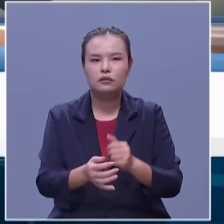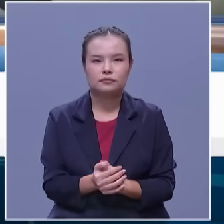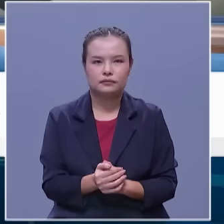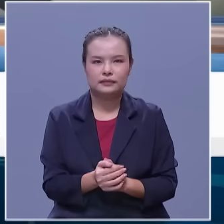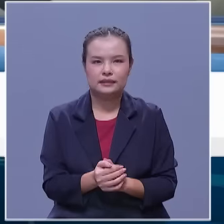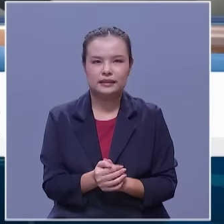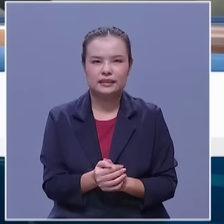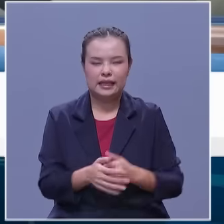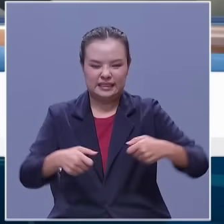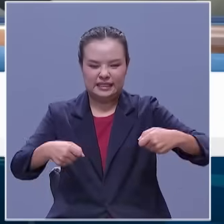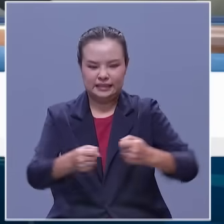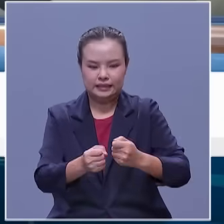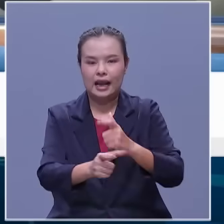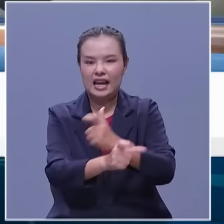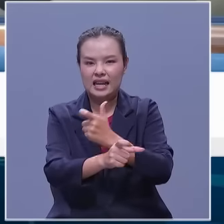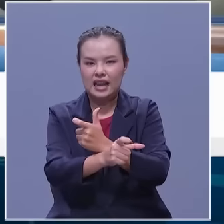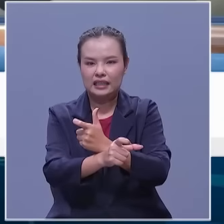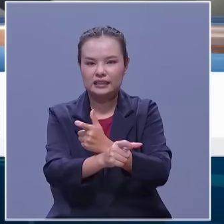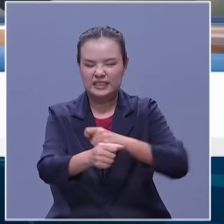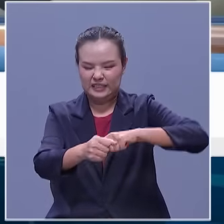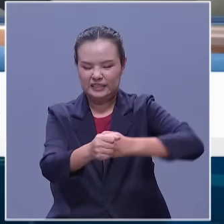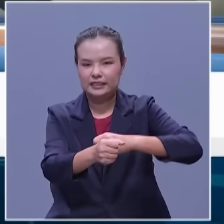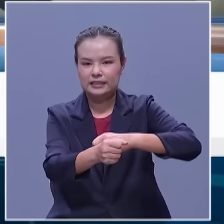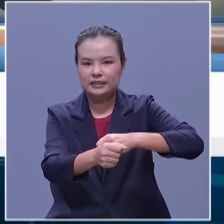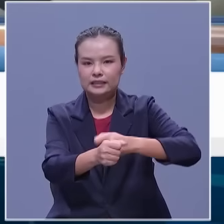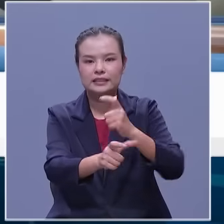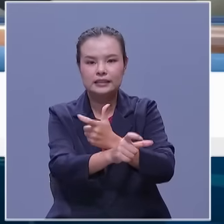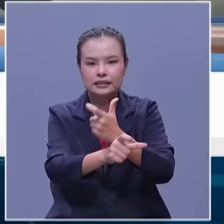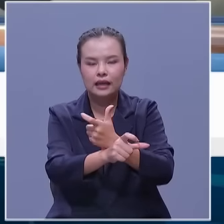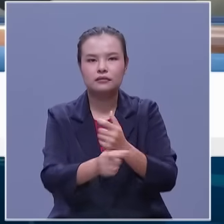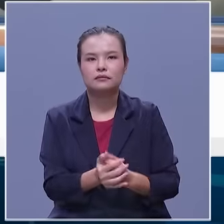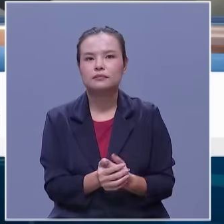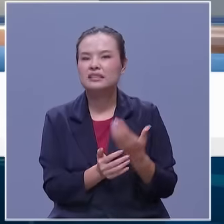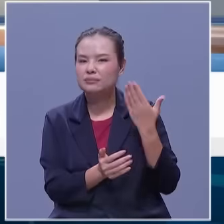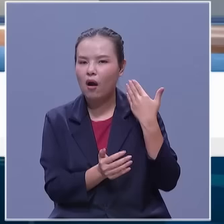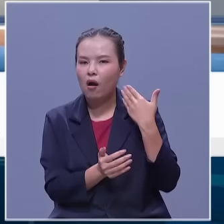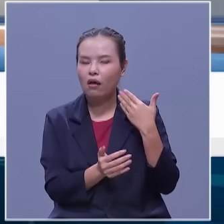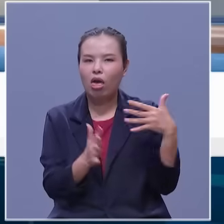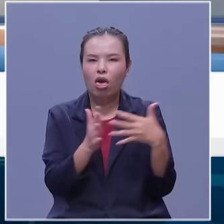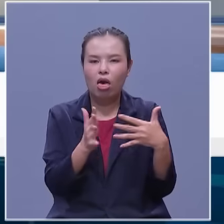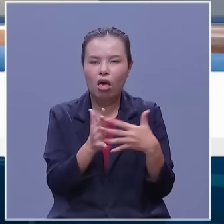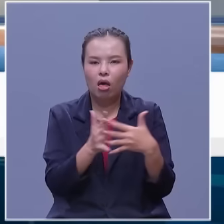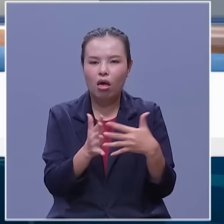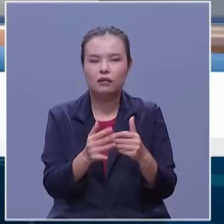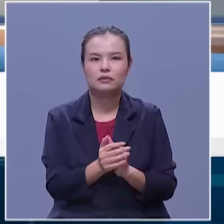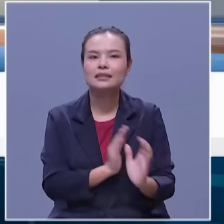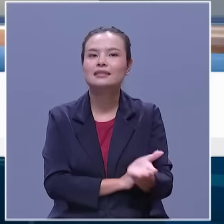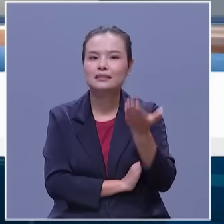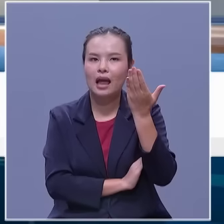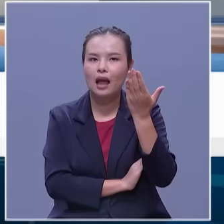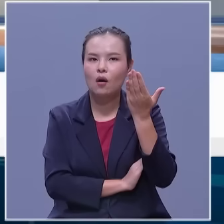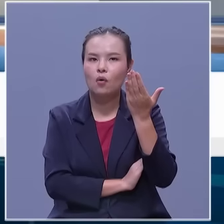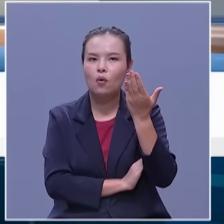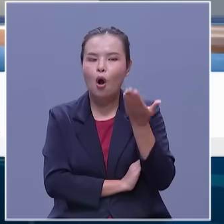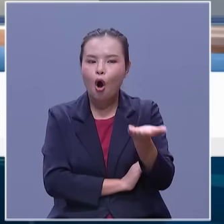ครีมตัดเหล็กที่บอกเอามาลองตัดกุญแจโซ่รวนแต่ครั้งแรกตัดไม่สำเร็จแล้ววันรุ่งขึ้นไปแจ้ง